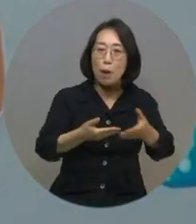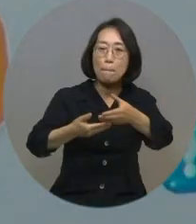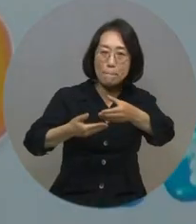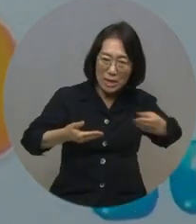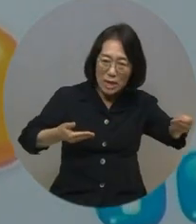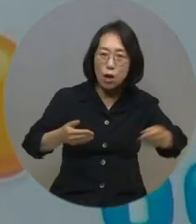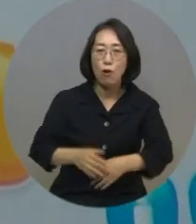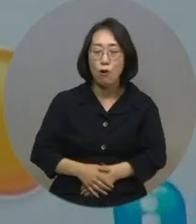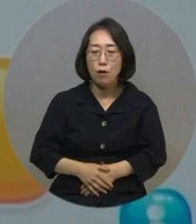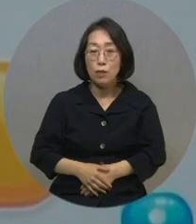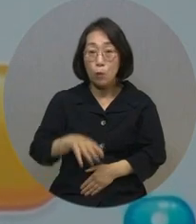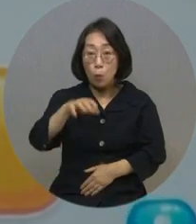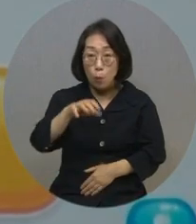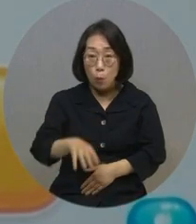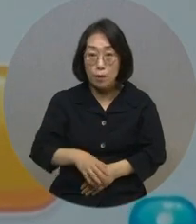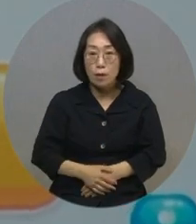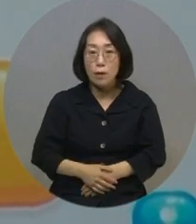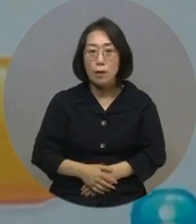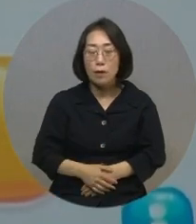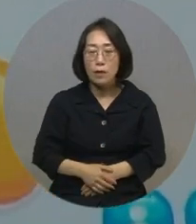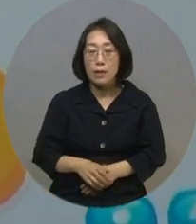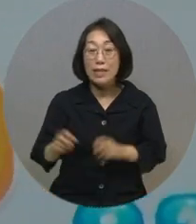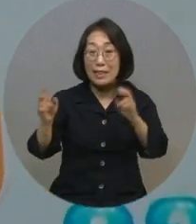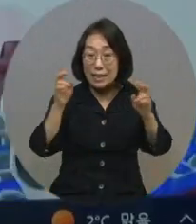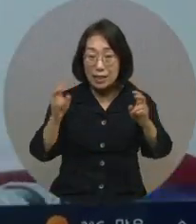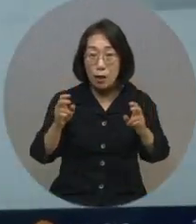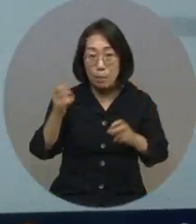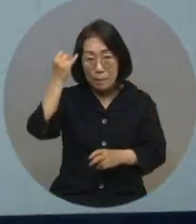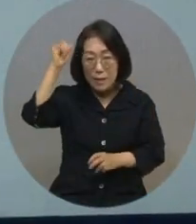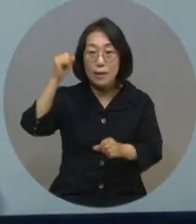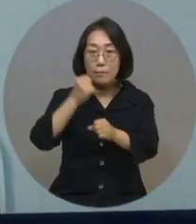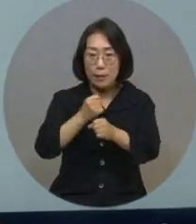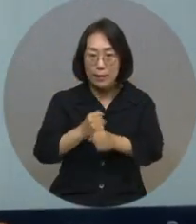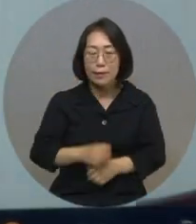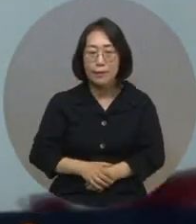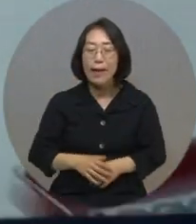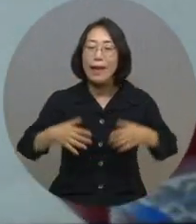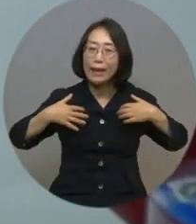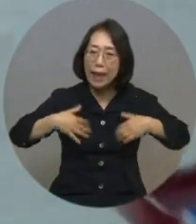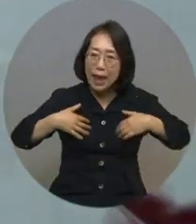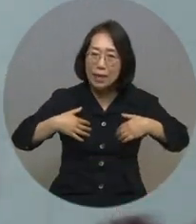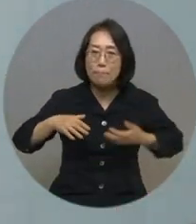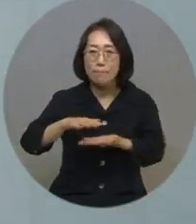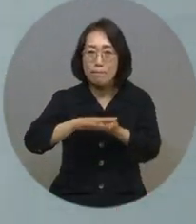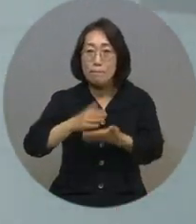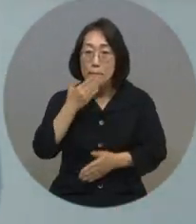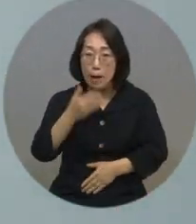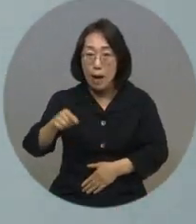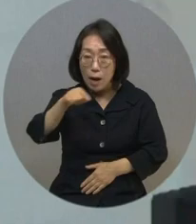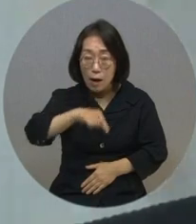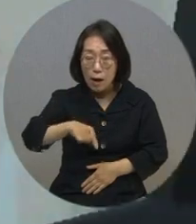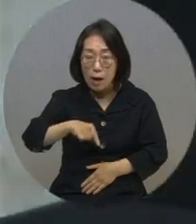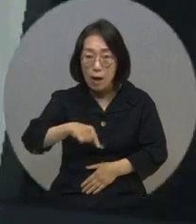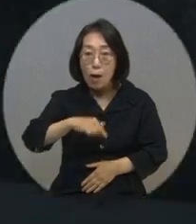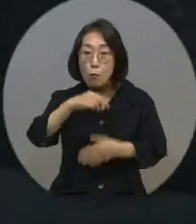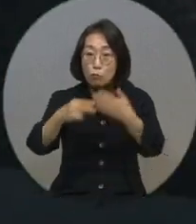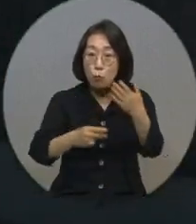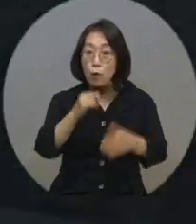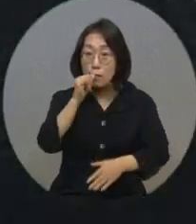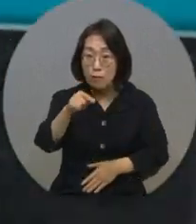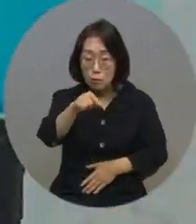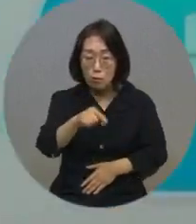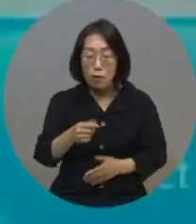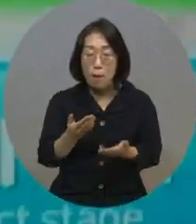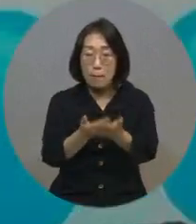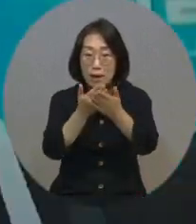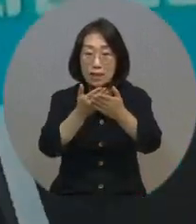VR 키오스크에는 브이리스에서 개발한 VR 기능성 게임 로드 투 휠마스터 프로그램이 내재되어 있어